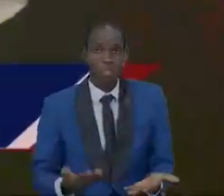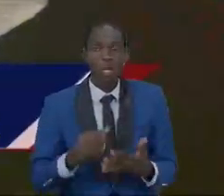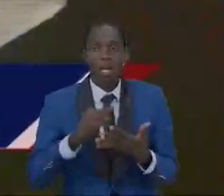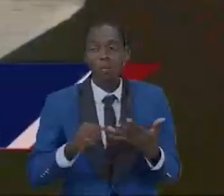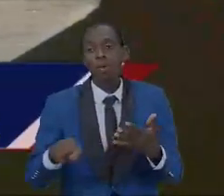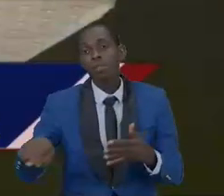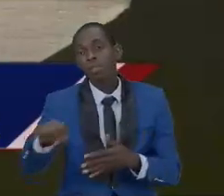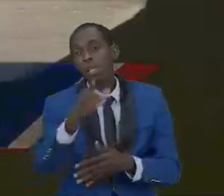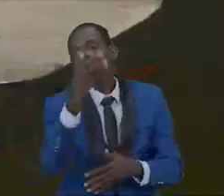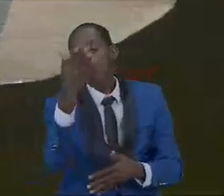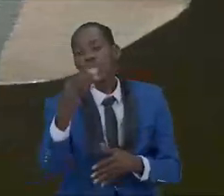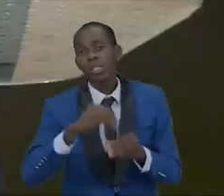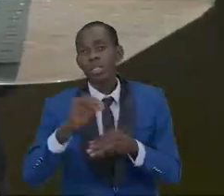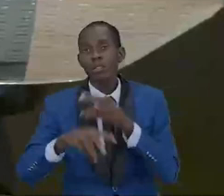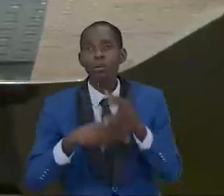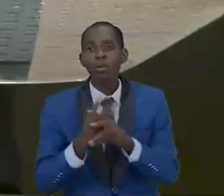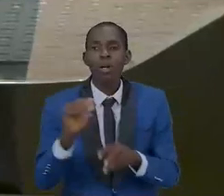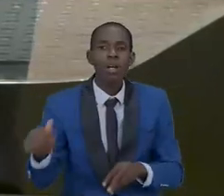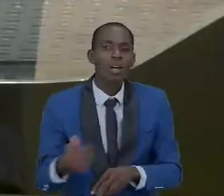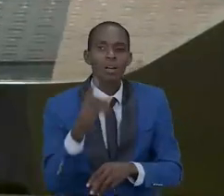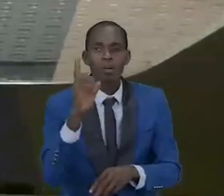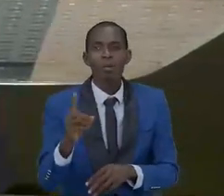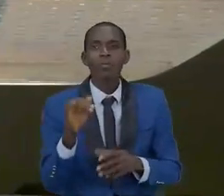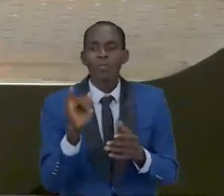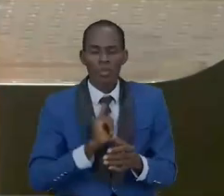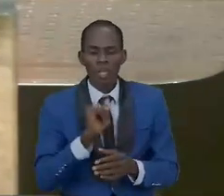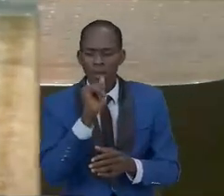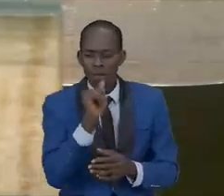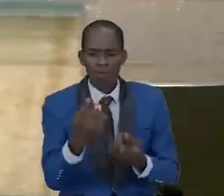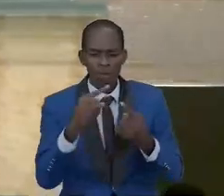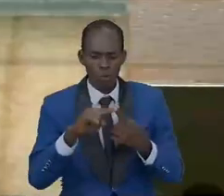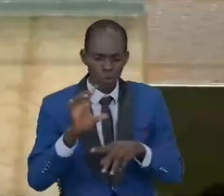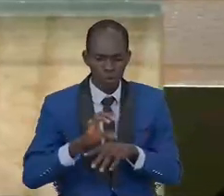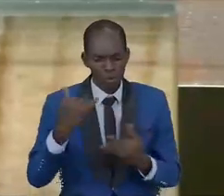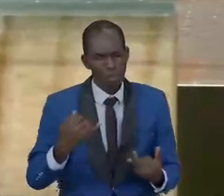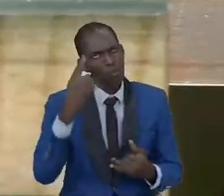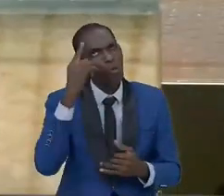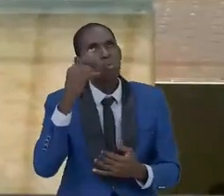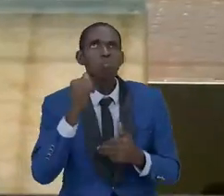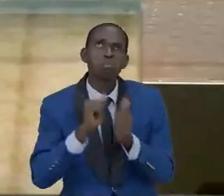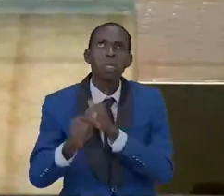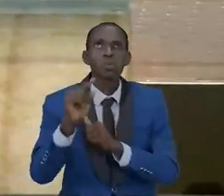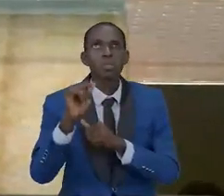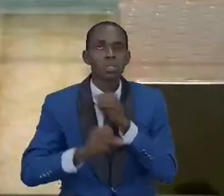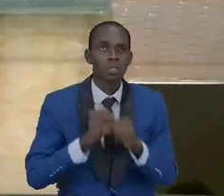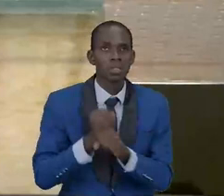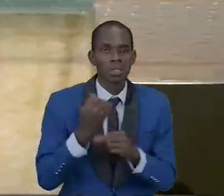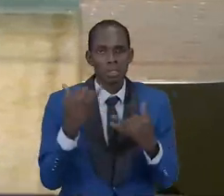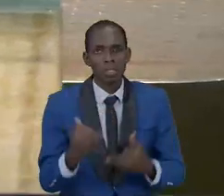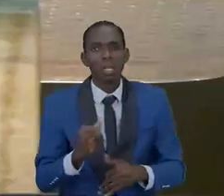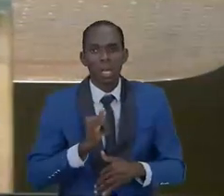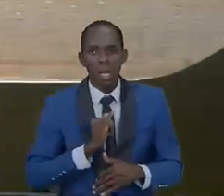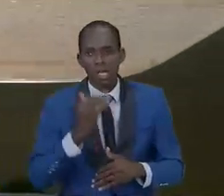parmi nous ici parmi eux là-bas dans le monde et de je viens à l'église maintenant il y a 20 ans je sais comment